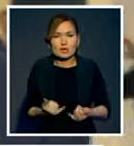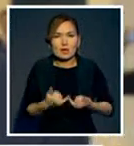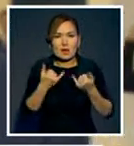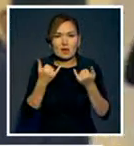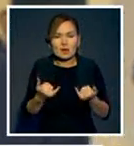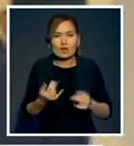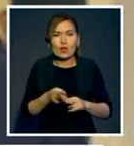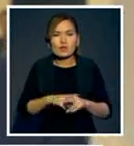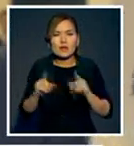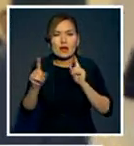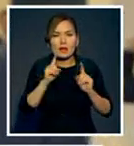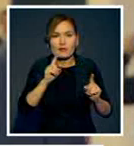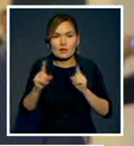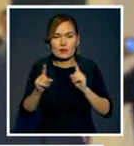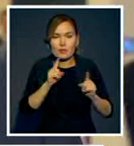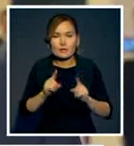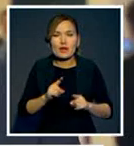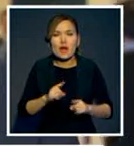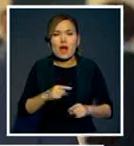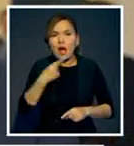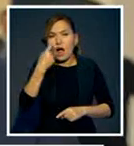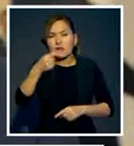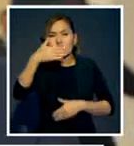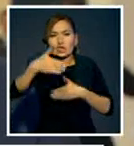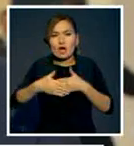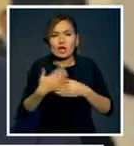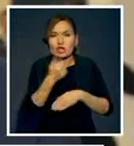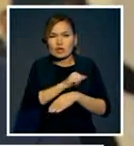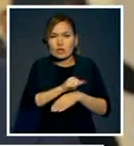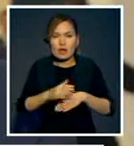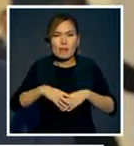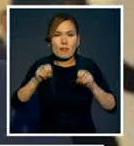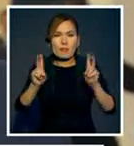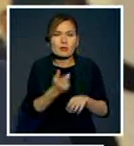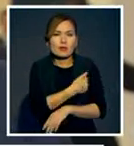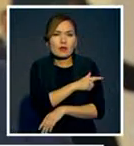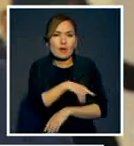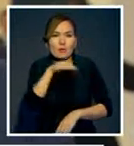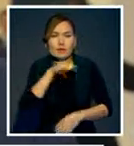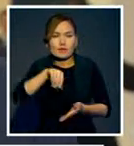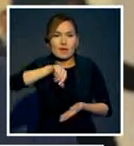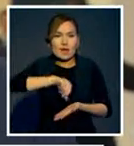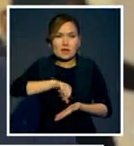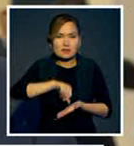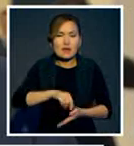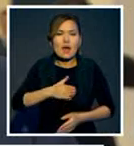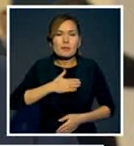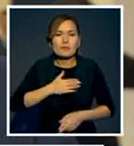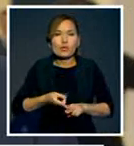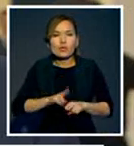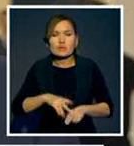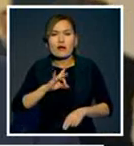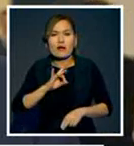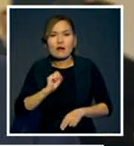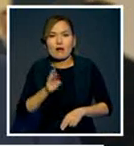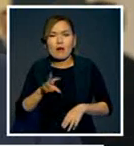Бұл конференцияға алыс жақын шетелдерден мамандар келеді. Біздің бүкіл